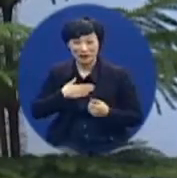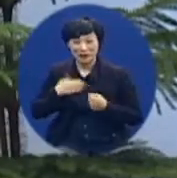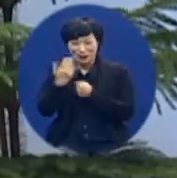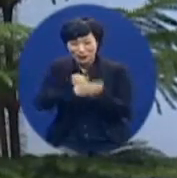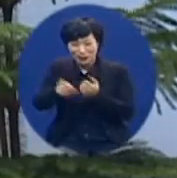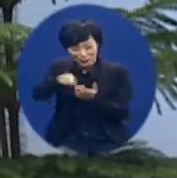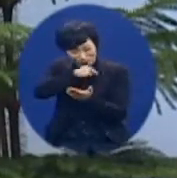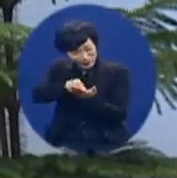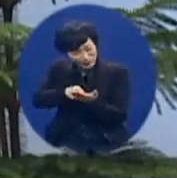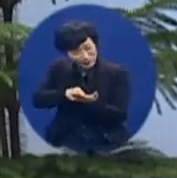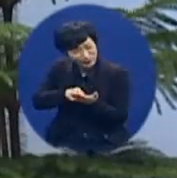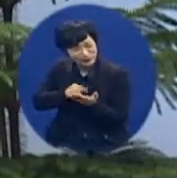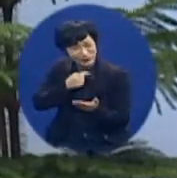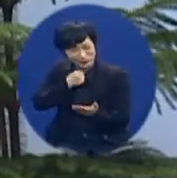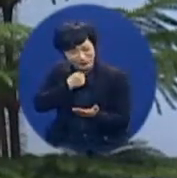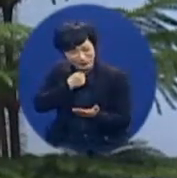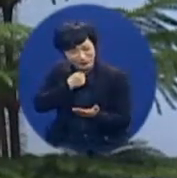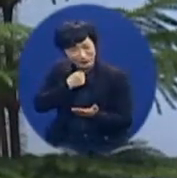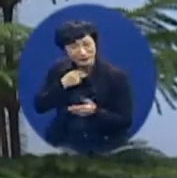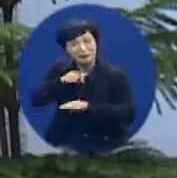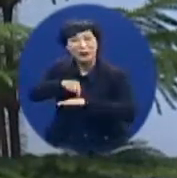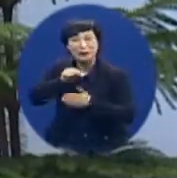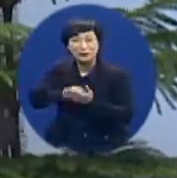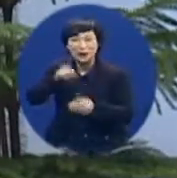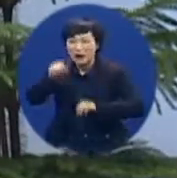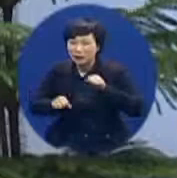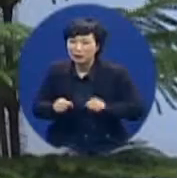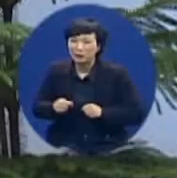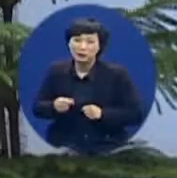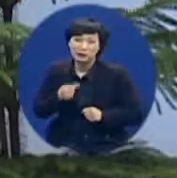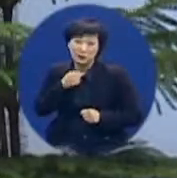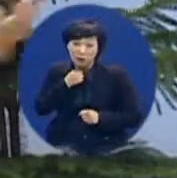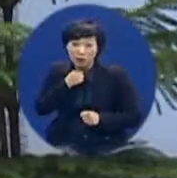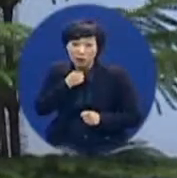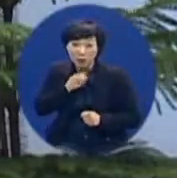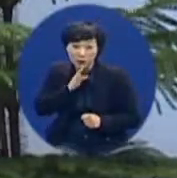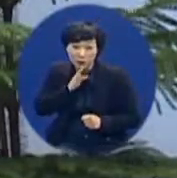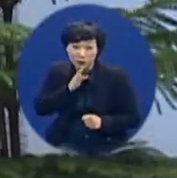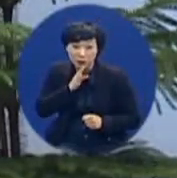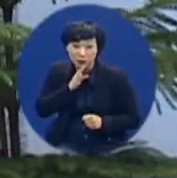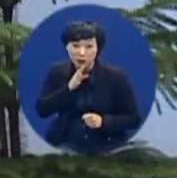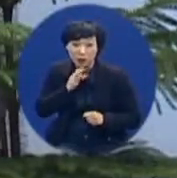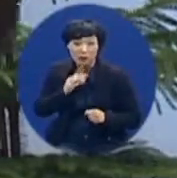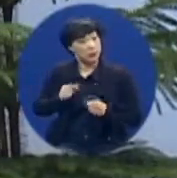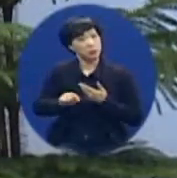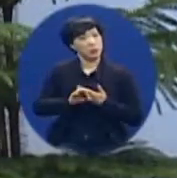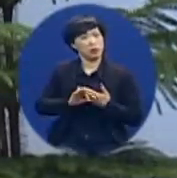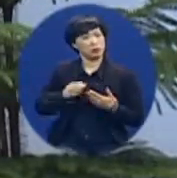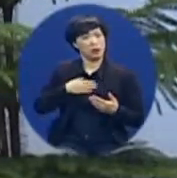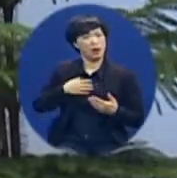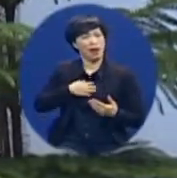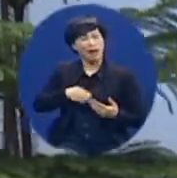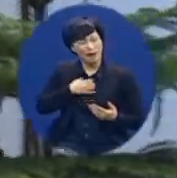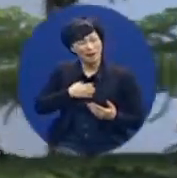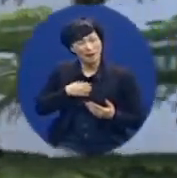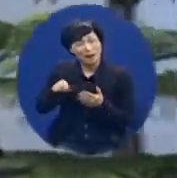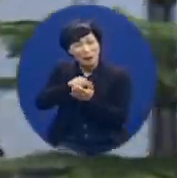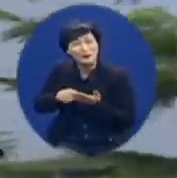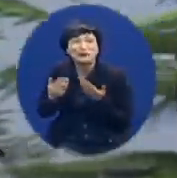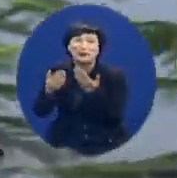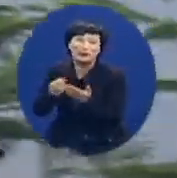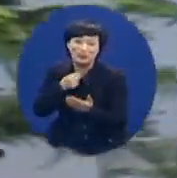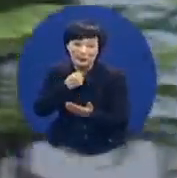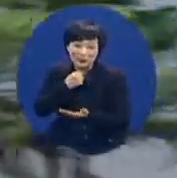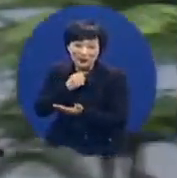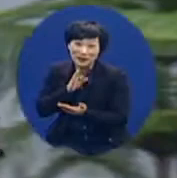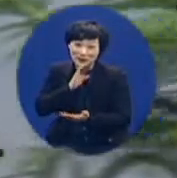보답과 갚는다고는 심종 행동하지 않으면 양심이 괴로워서 먹겠는데 갚어 줘야 돼 아멘